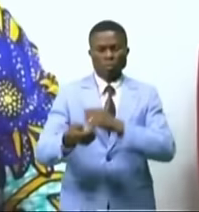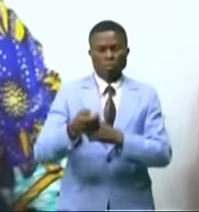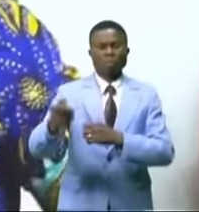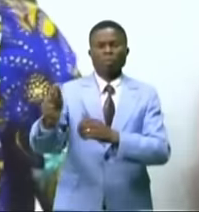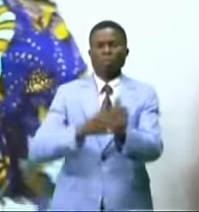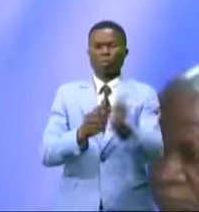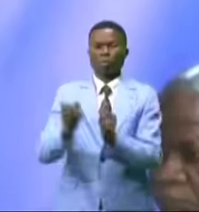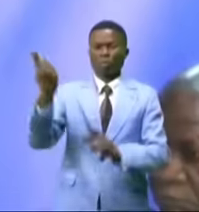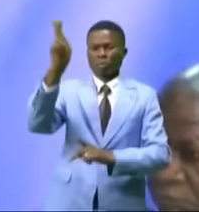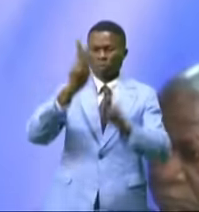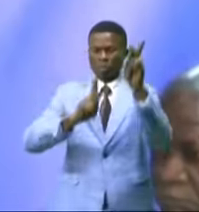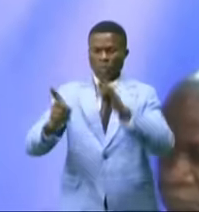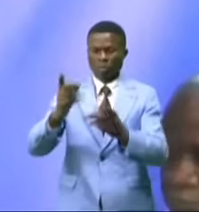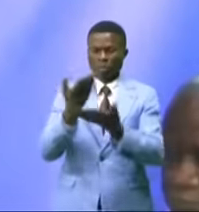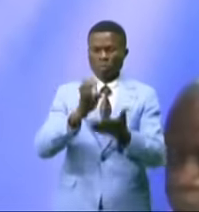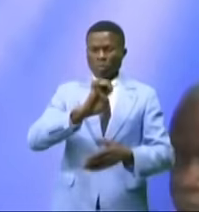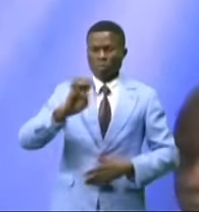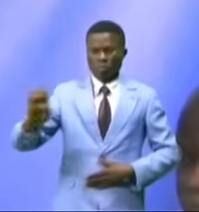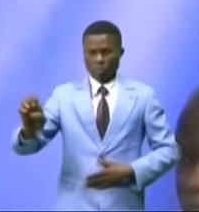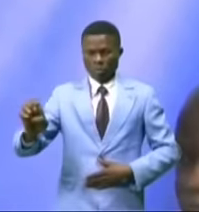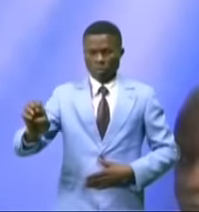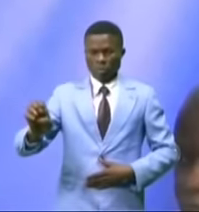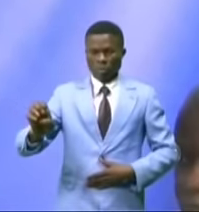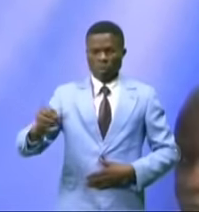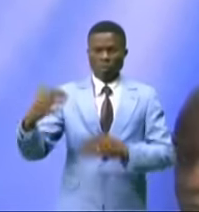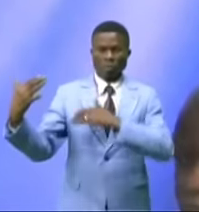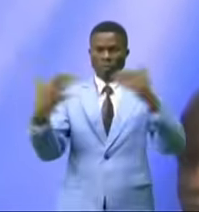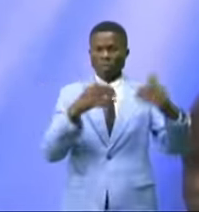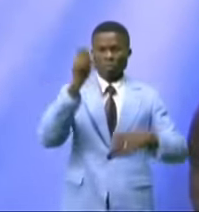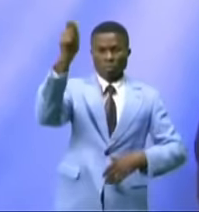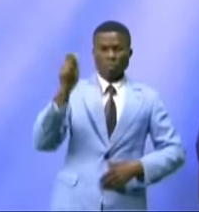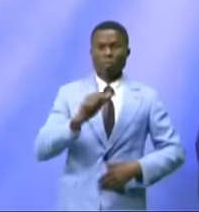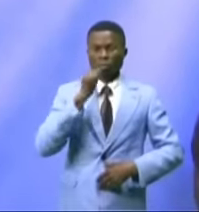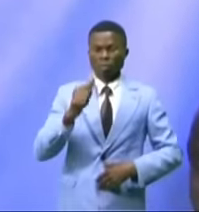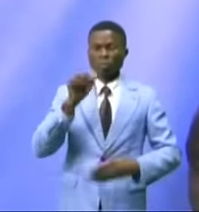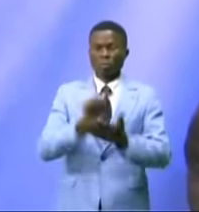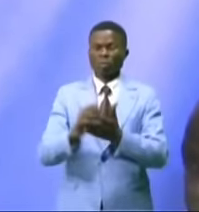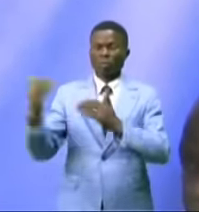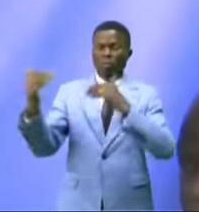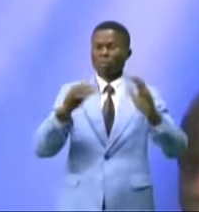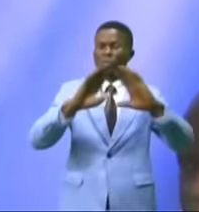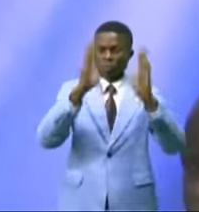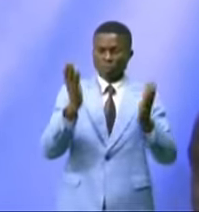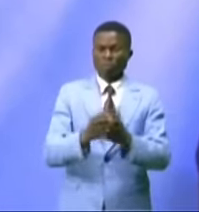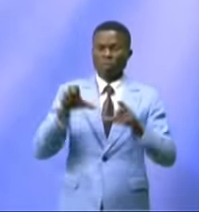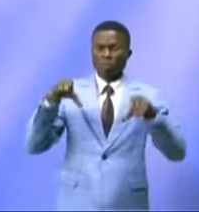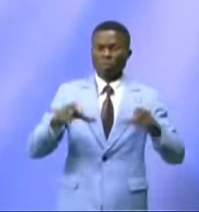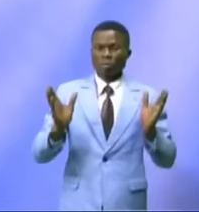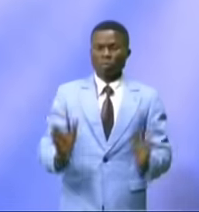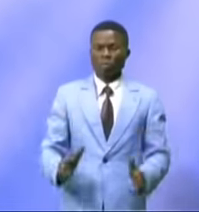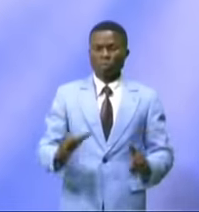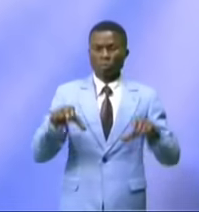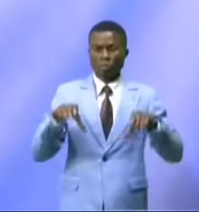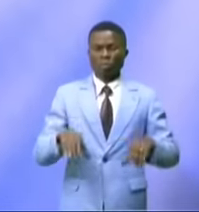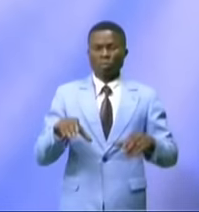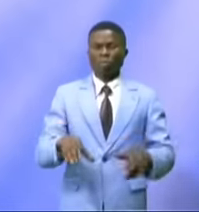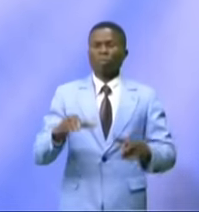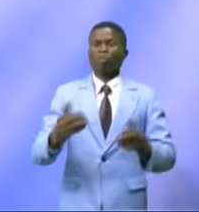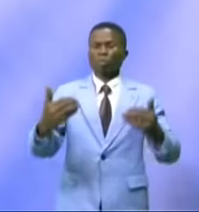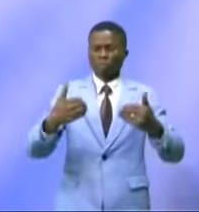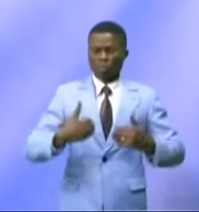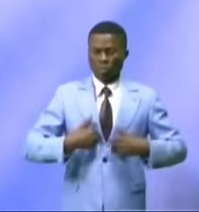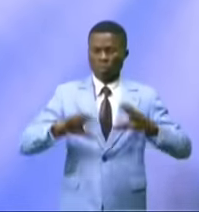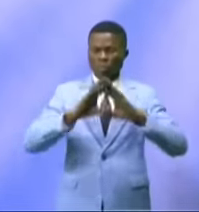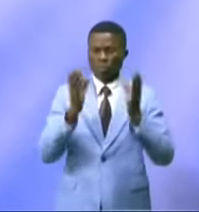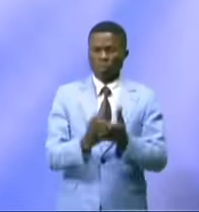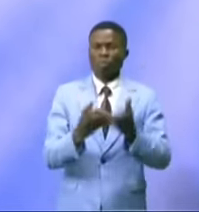la population. Ce n'est pas que la guerre de l'armée, c'est la guerre de tout le monde. Le Congo appartient à tous les Congolais